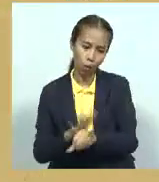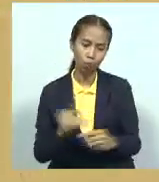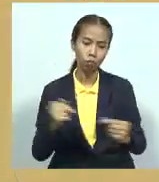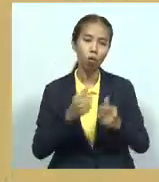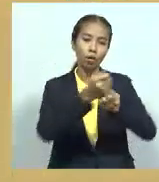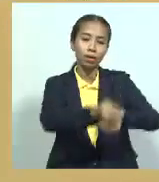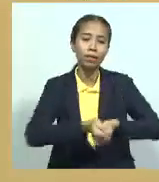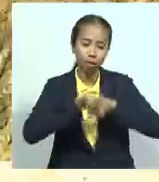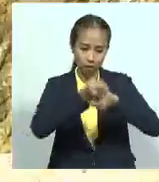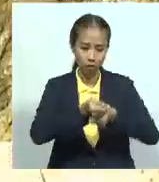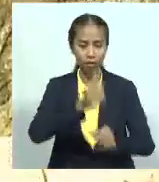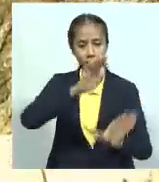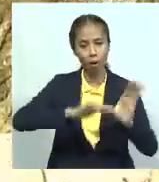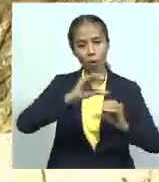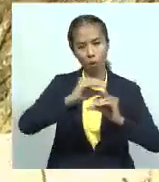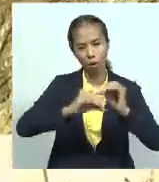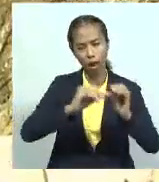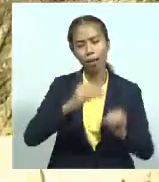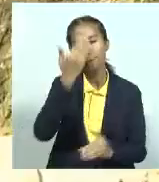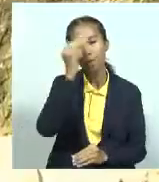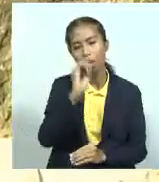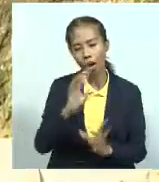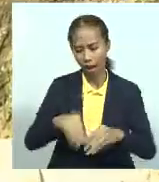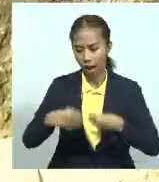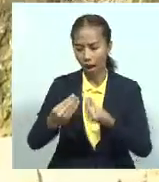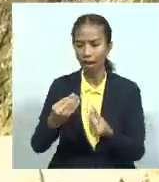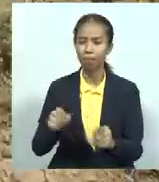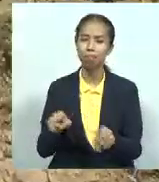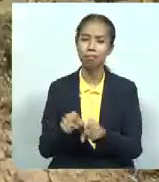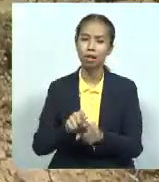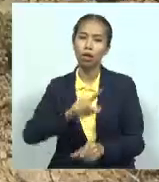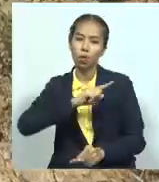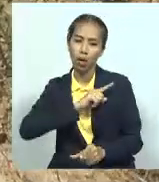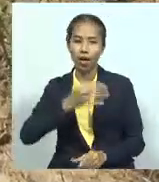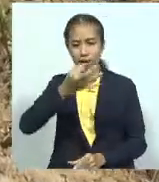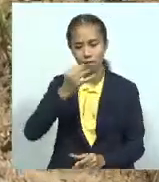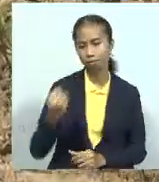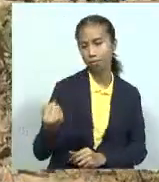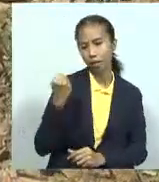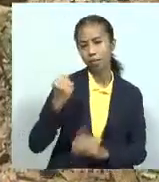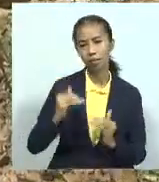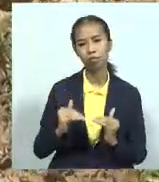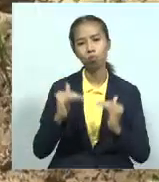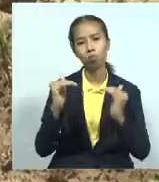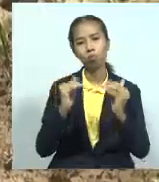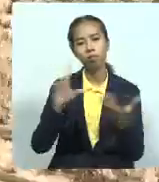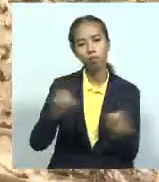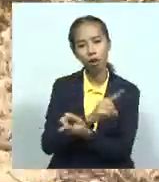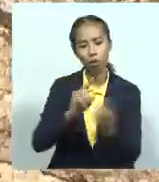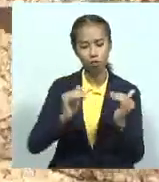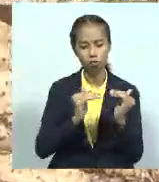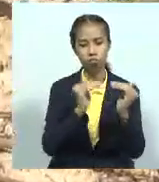ตรกรที่เข้าร่วมโครงการเพื่อที่จะให้เกษตรกรนั้นมีความเข้มแข็งแล้วก็ช่วยลดความเหลื่อมล้ำทางสังคมอีกด้วยค่ะ